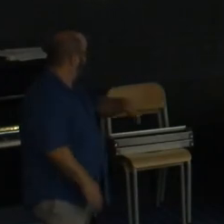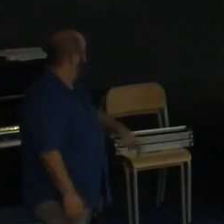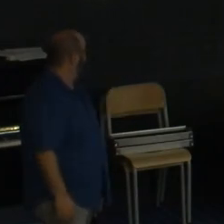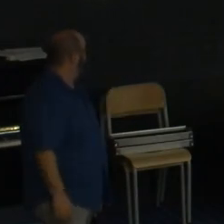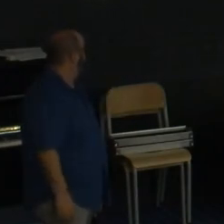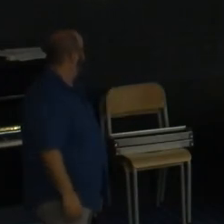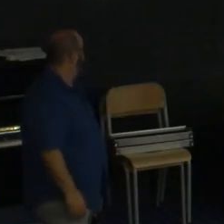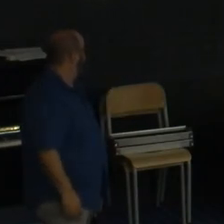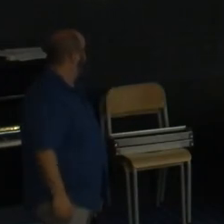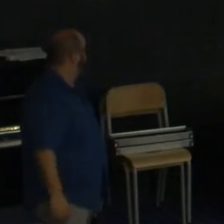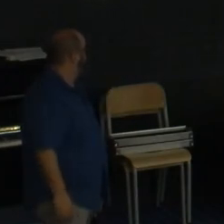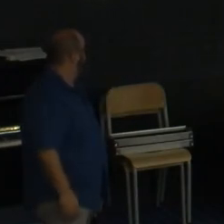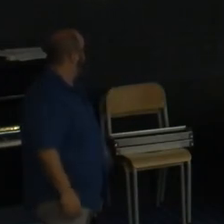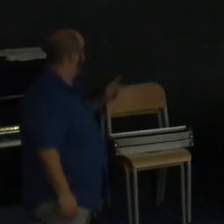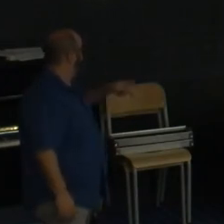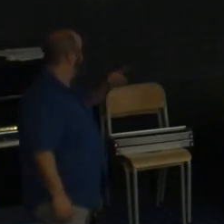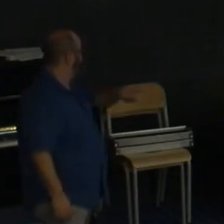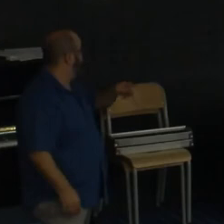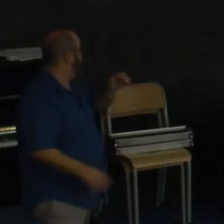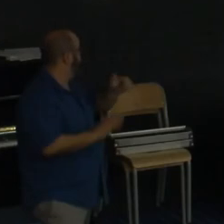par exemple, PP avec